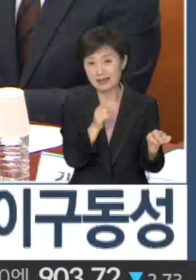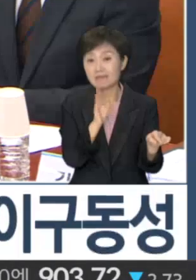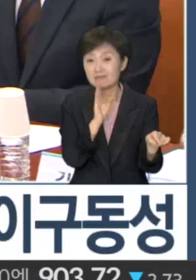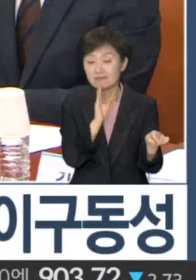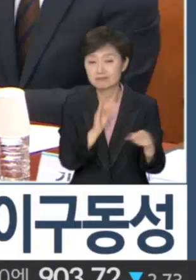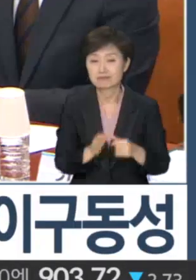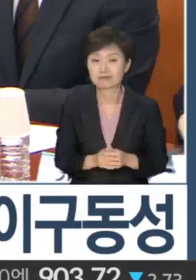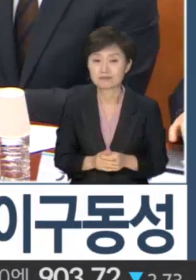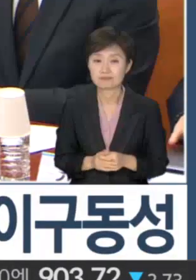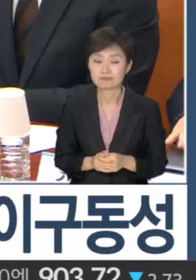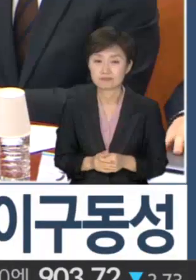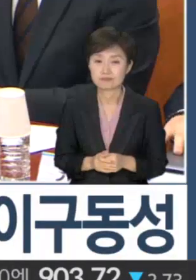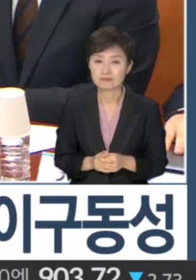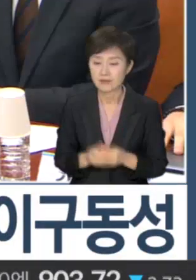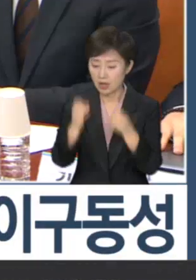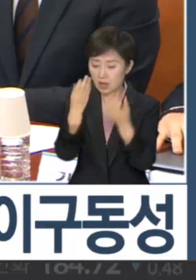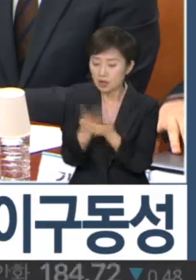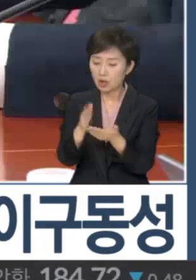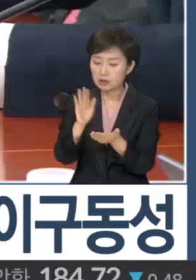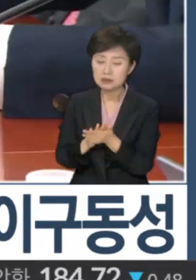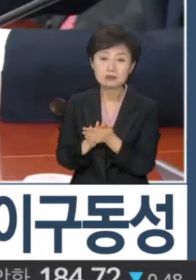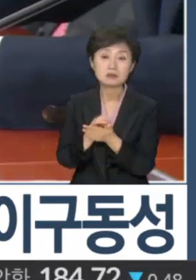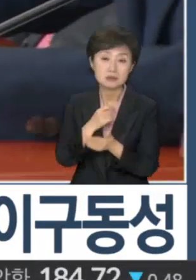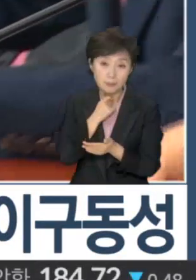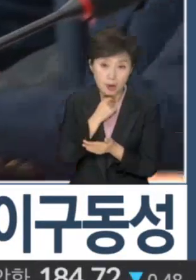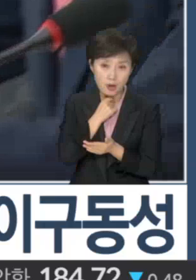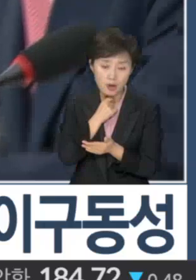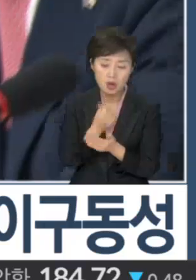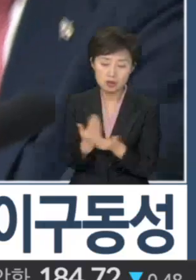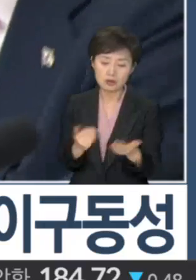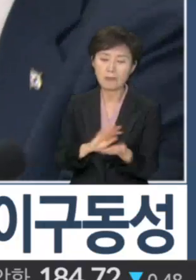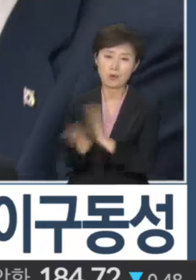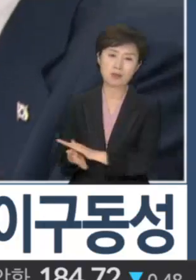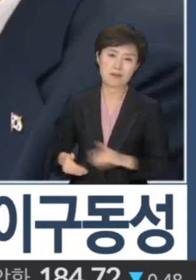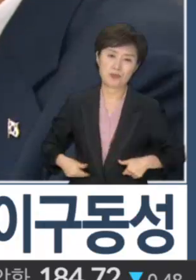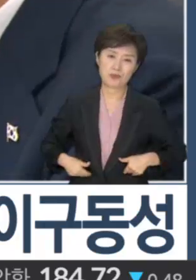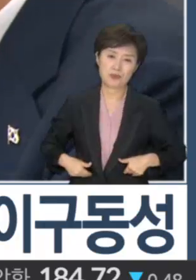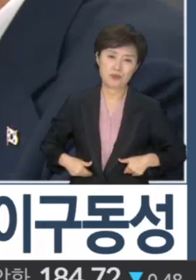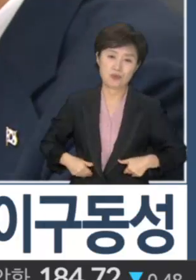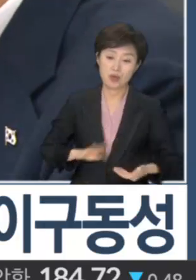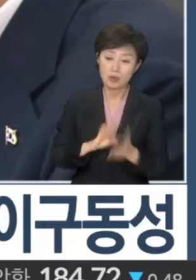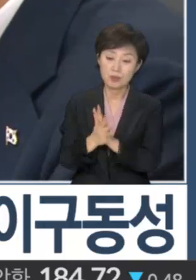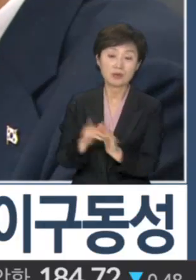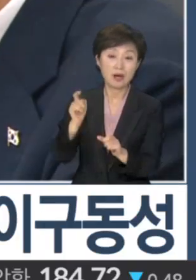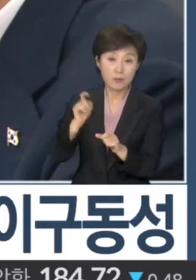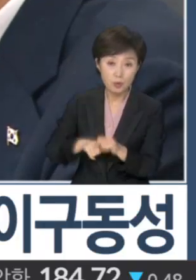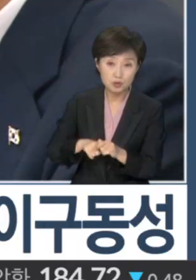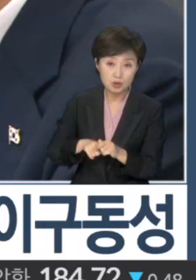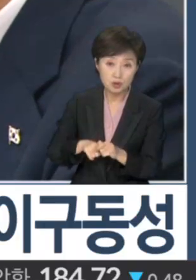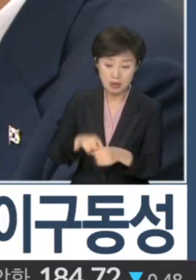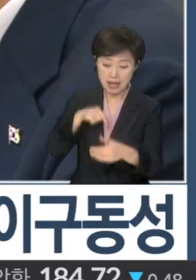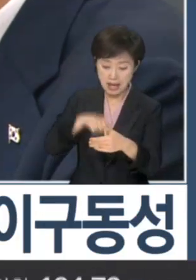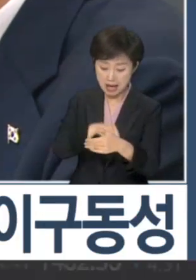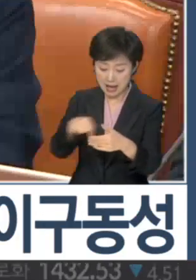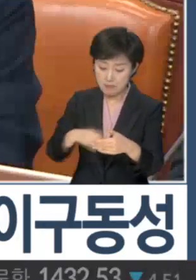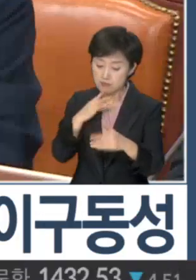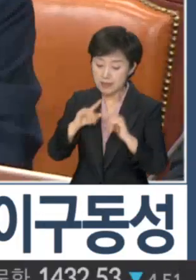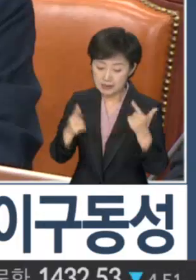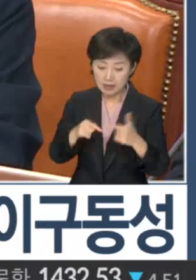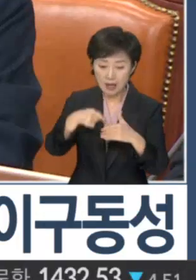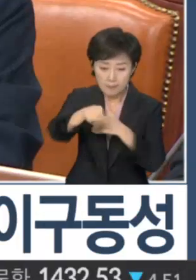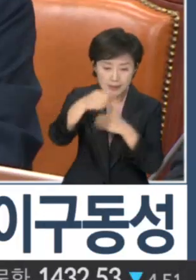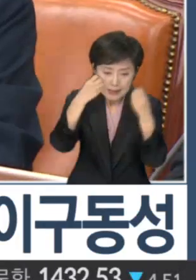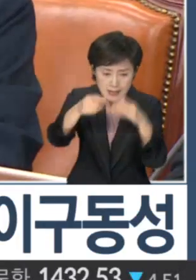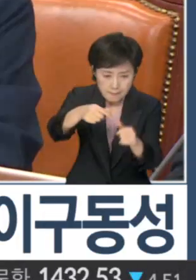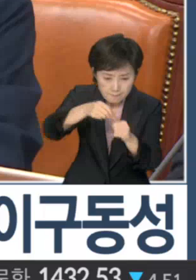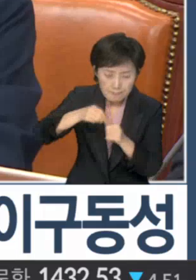갖고 있습니다. 그래서 혁신하려면 뭔가 변화를 해야 되고 변화하려면 내적에 있는 인물보다는 바깥에 있는 인사를 통한 변화가 중요한 것